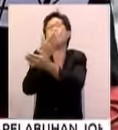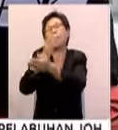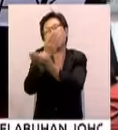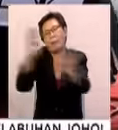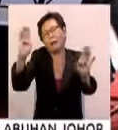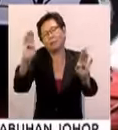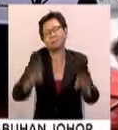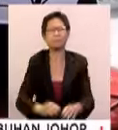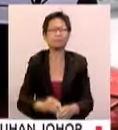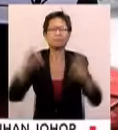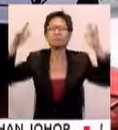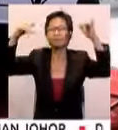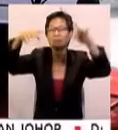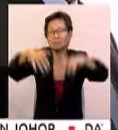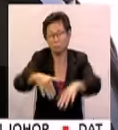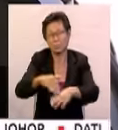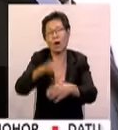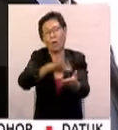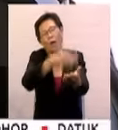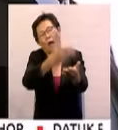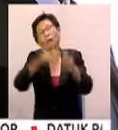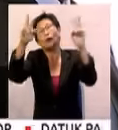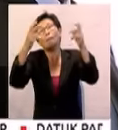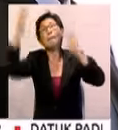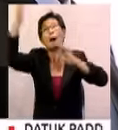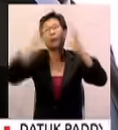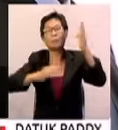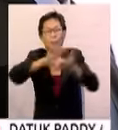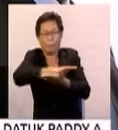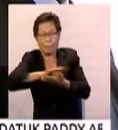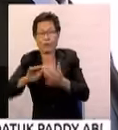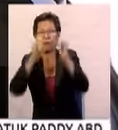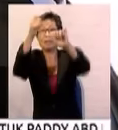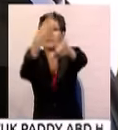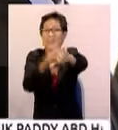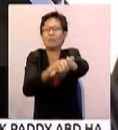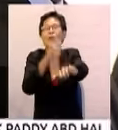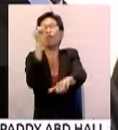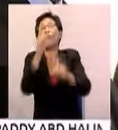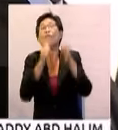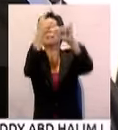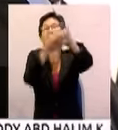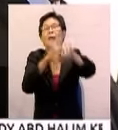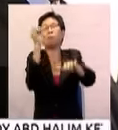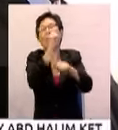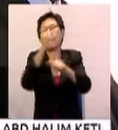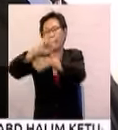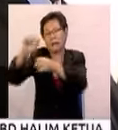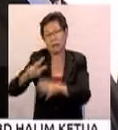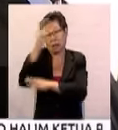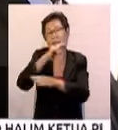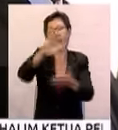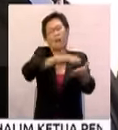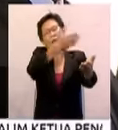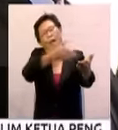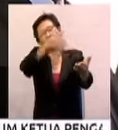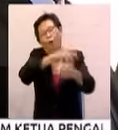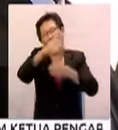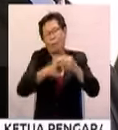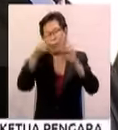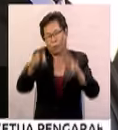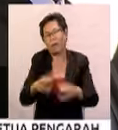Pada majlis perhimpunan ini, lagu bertajuk Malaysia Bersih buat pertama kali dinyanyikan penjawat awam. Lagu tersebut mengenai